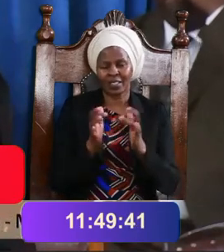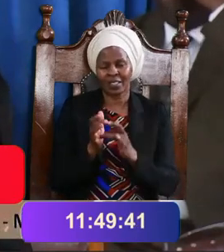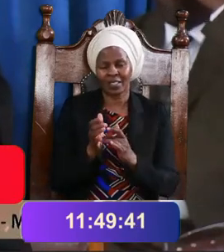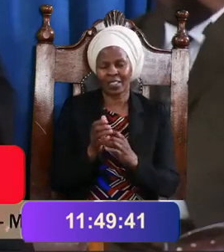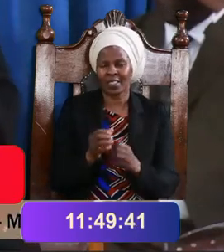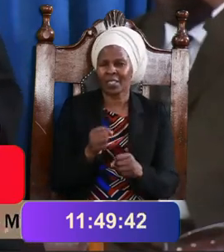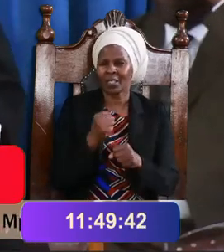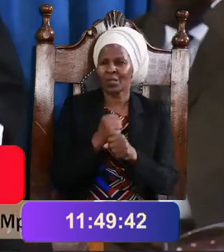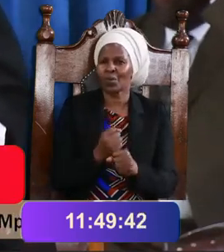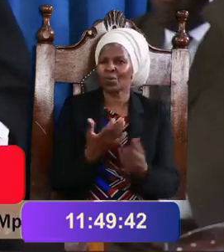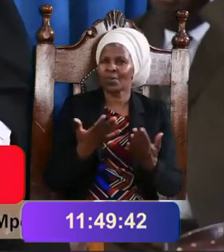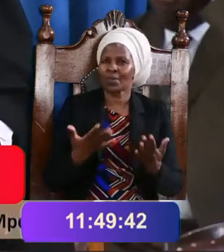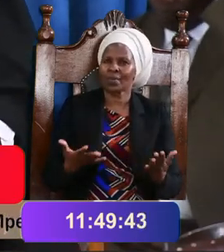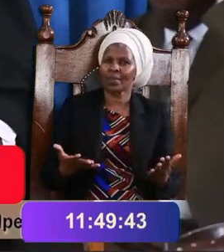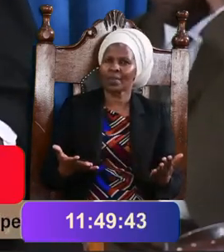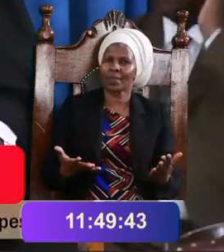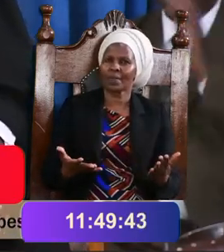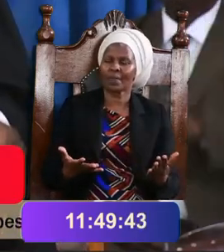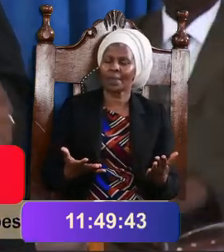wamefanya mambo ambayo